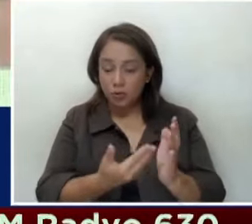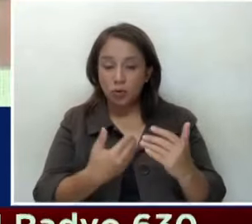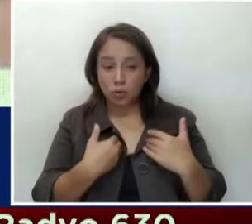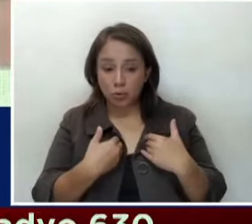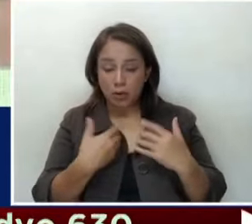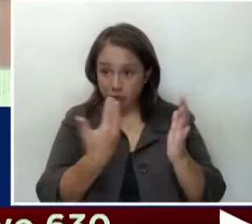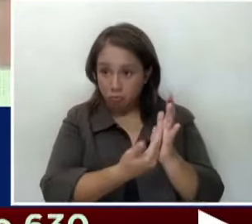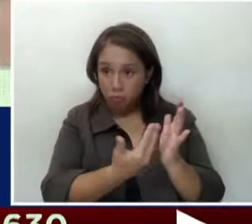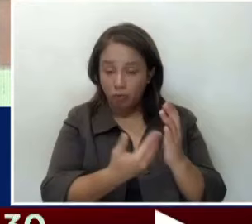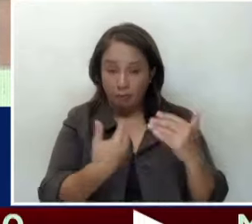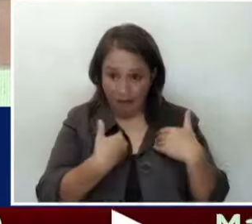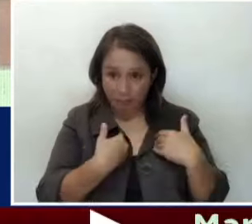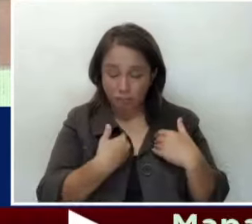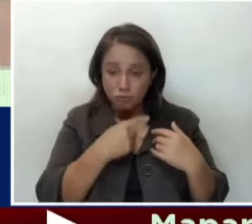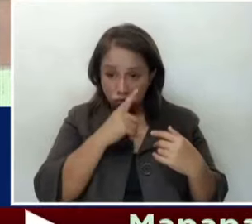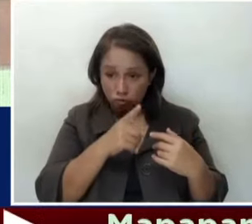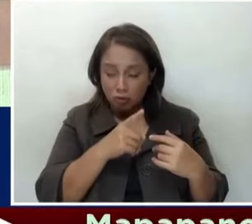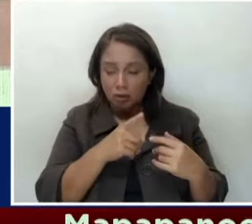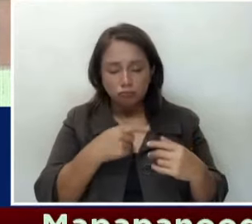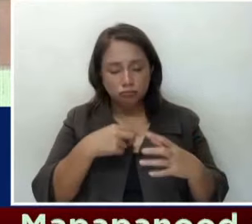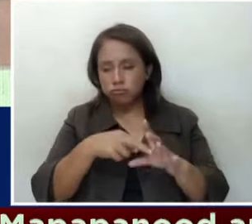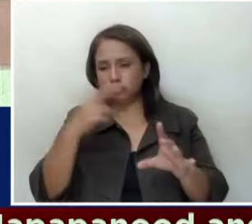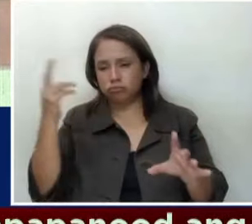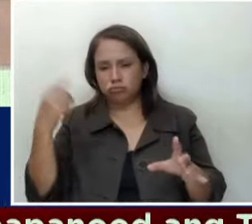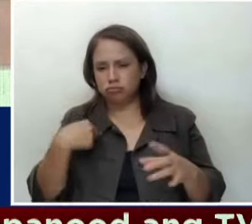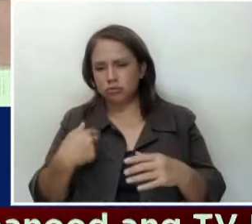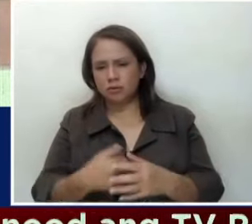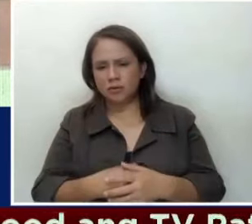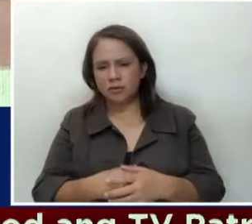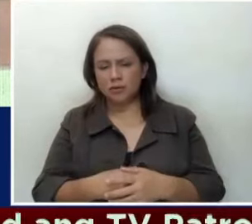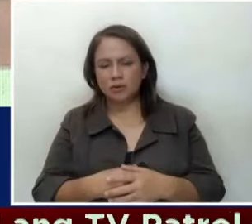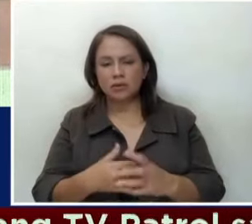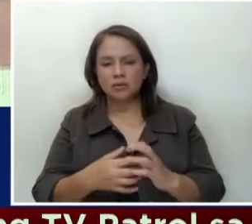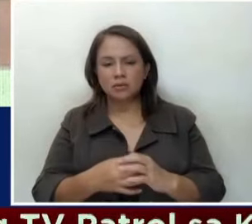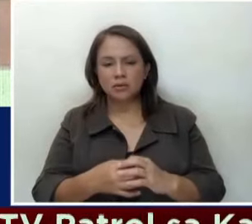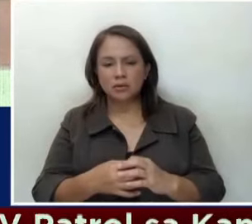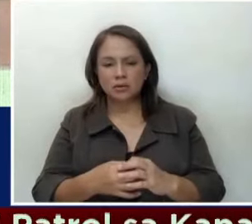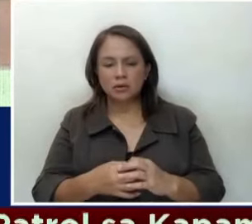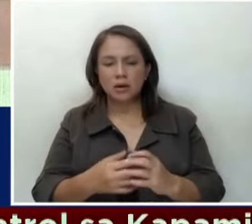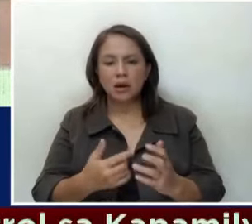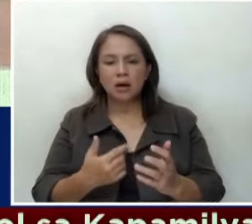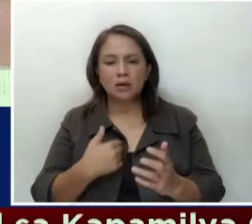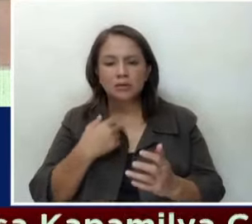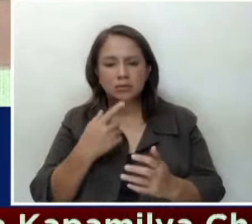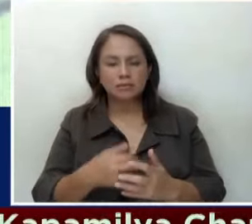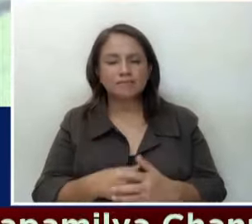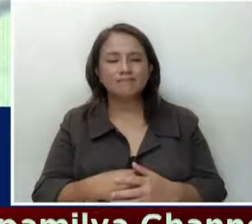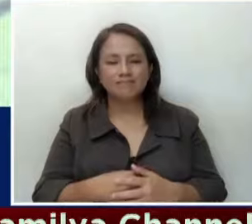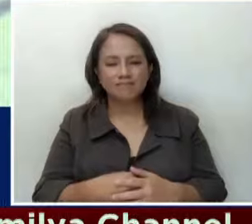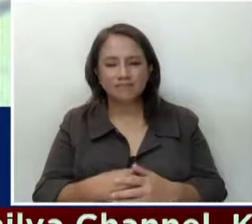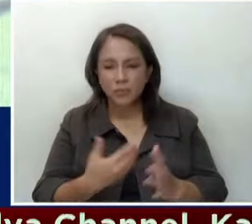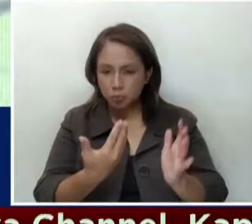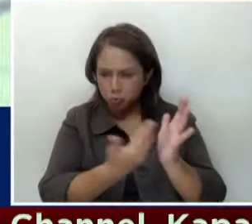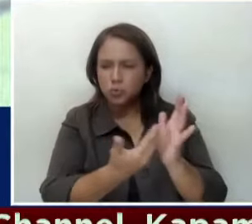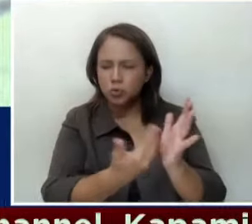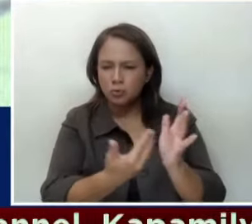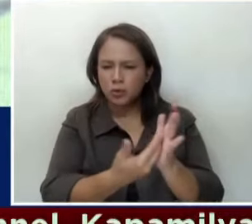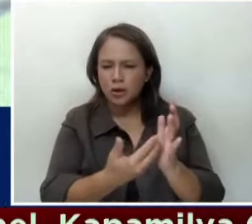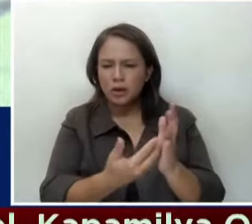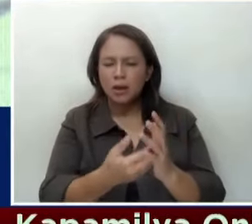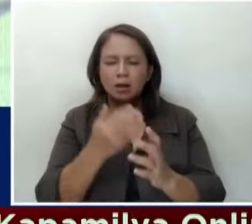as we say, din po sinasabi nila, engage ako sa Black Sand Mining, sabi nyo, prove it. I will resign as